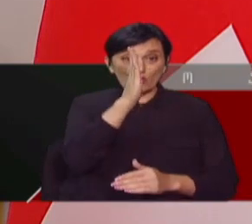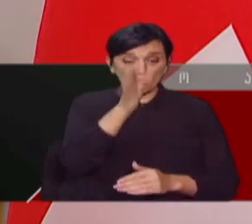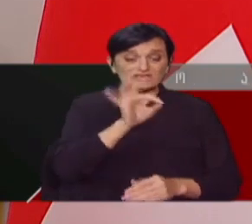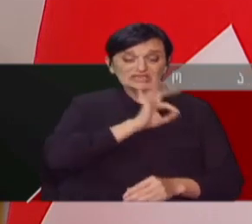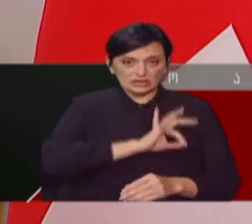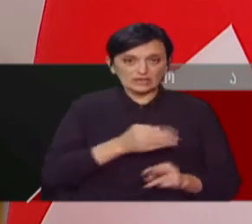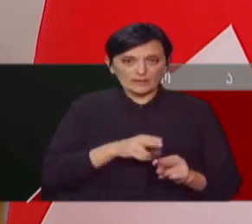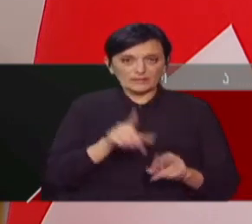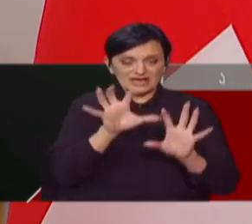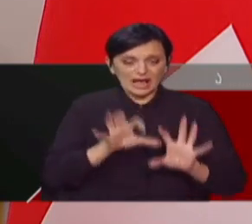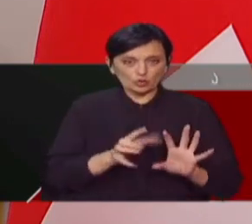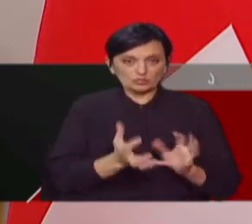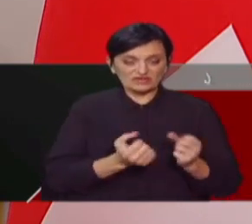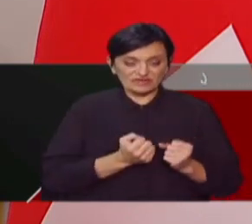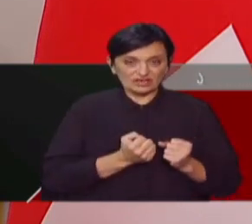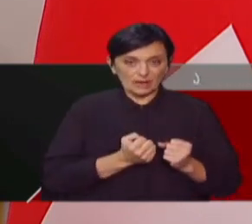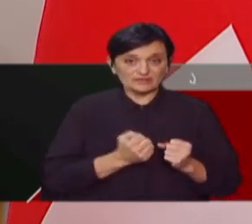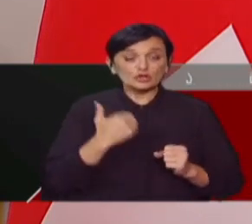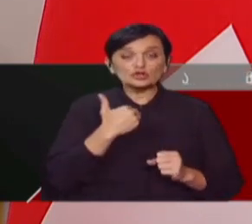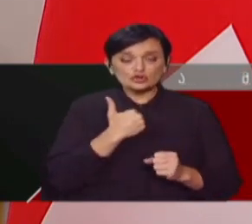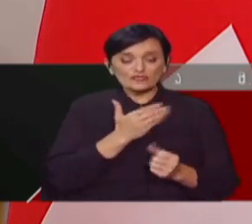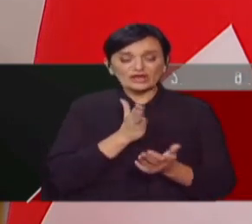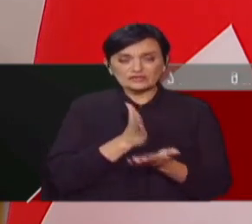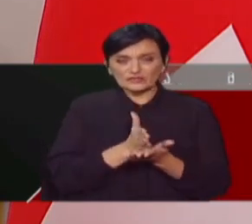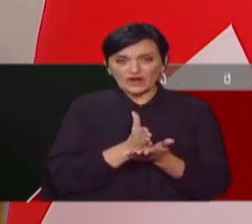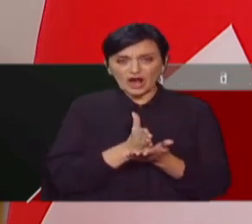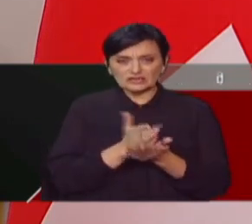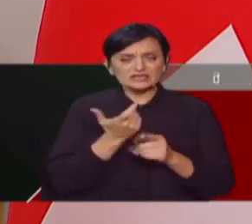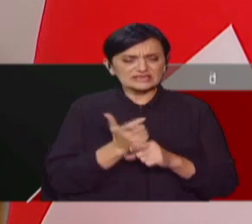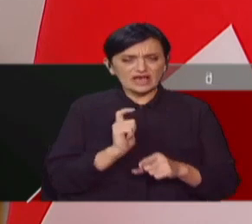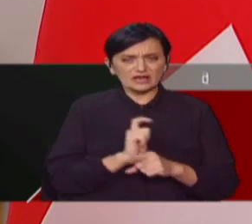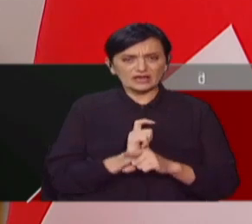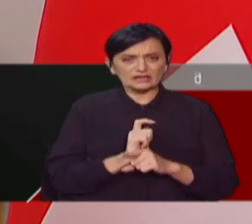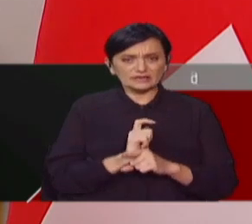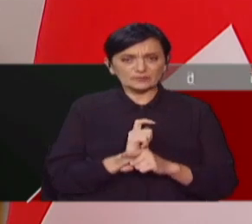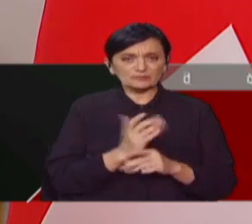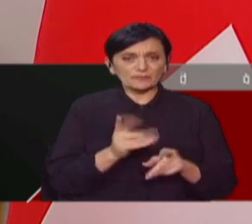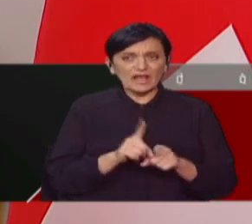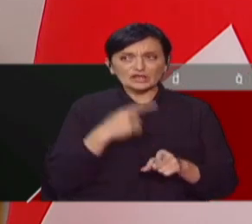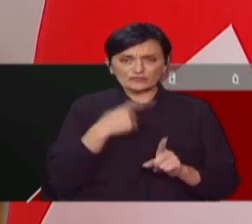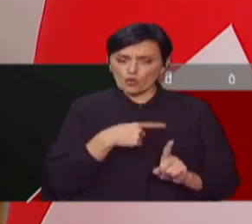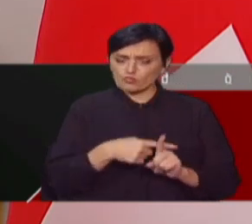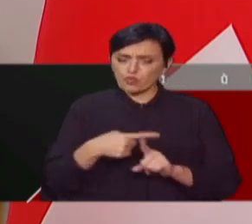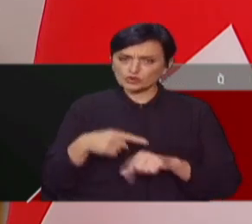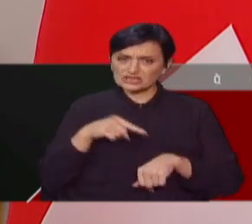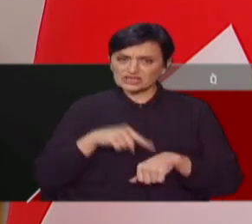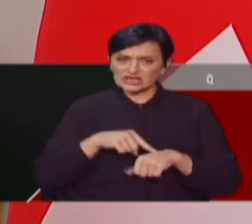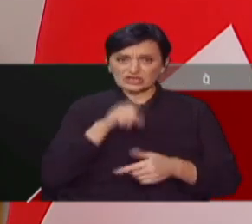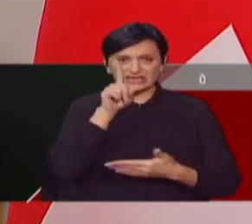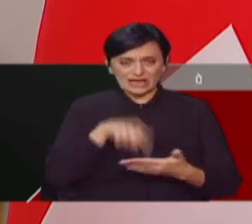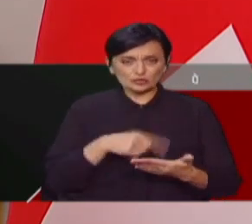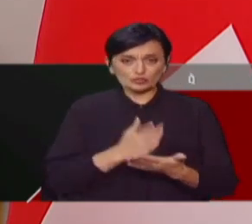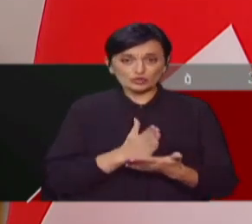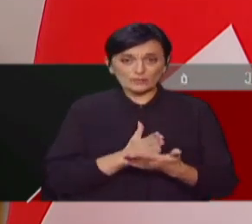წაადგება, სწორედ იმ კანონს მივიღებთ. ასე რომ ჩვენ ვართ ძალიან, ასე ვთქვათ, პოზიტიურად განწყობილი, დარწმუნებული